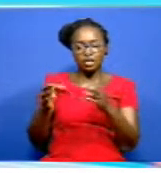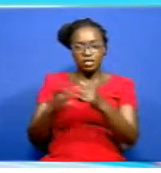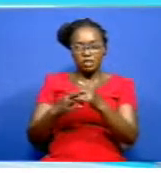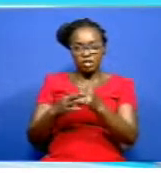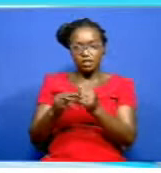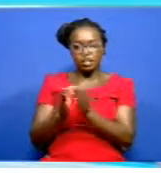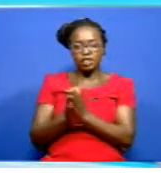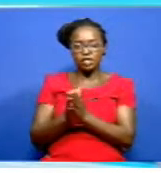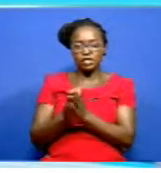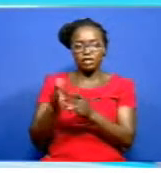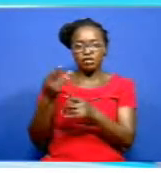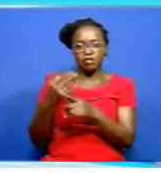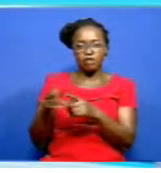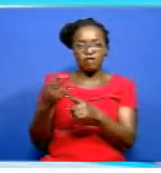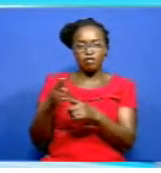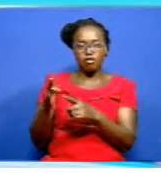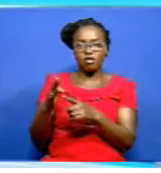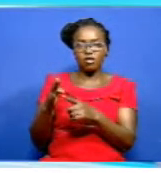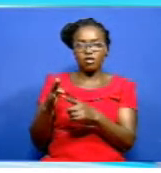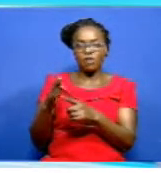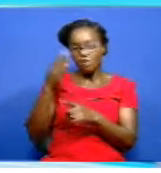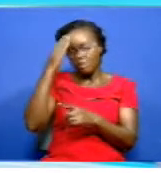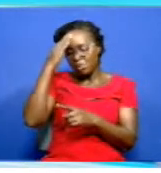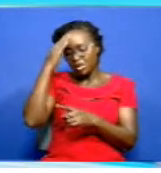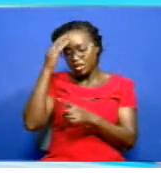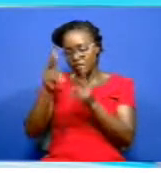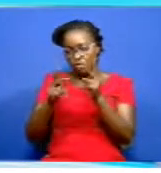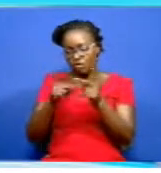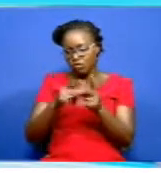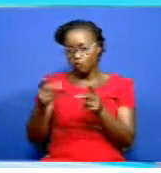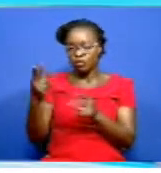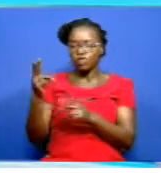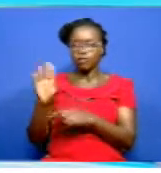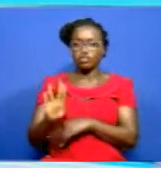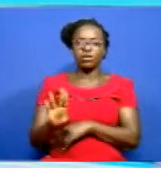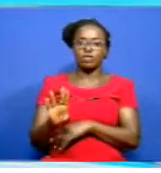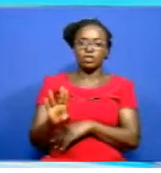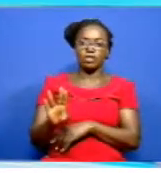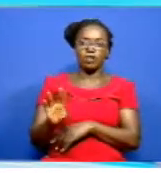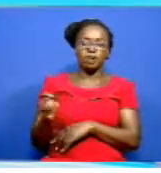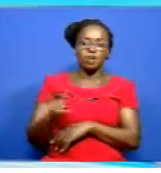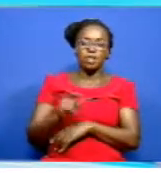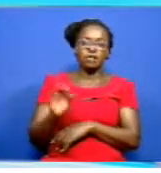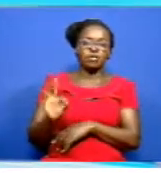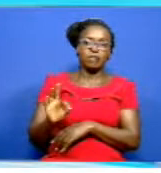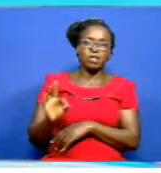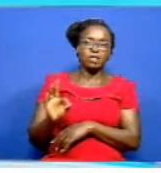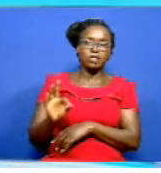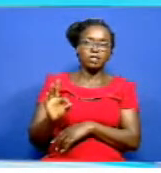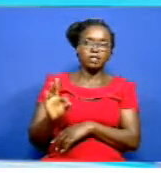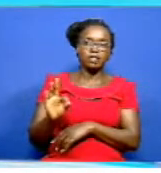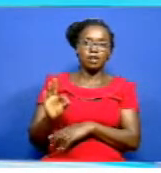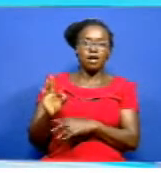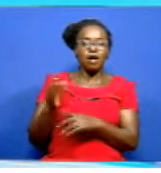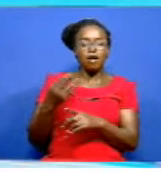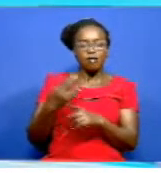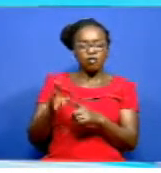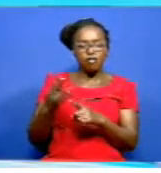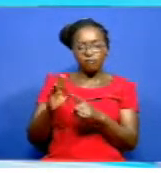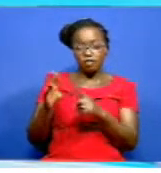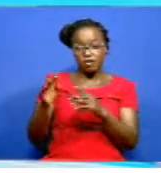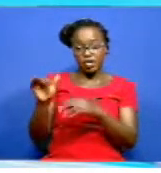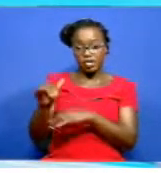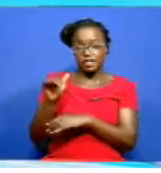ya Jumatatu tarehe 22 hadi 24 mwezi Machi. Alafu ile mitihani ya kidato cha 4 ianze tarehe